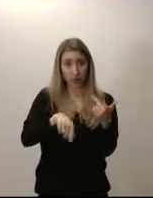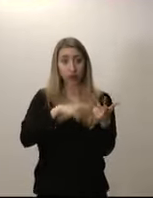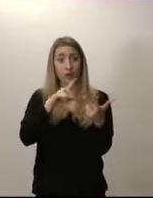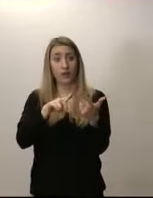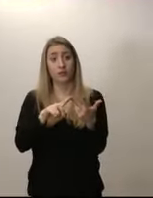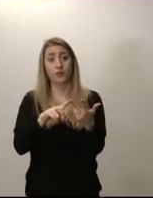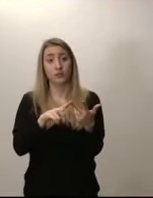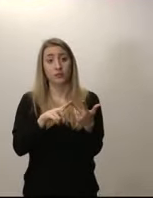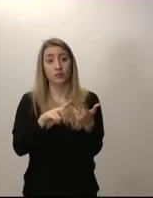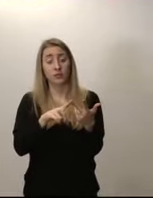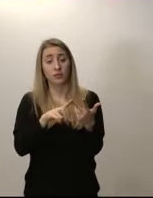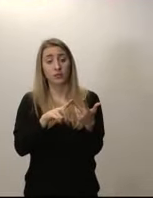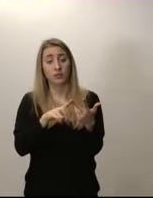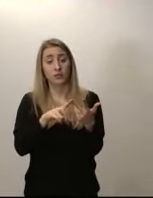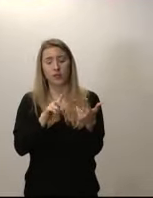et